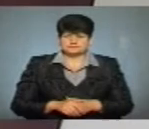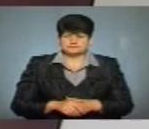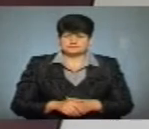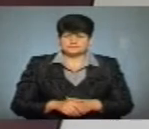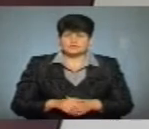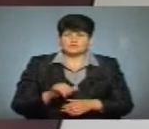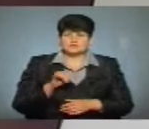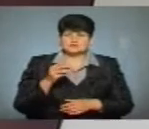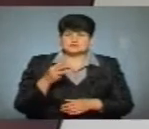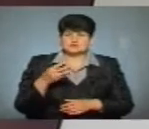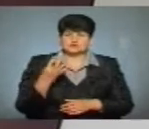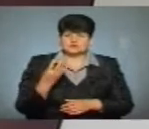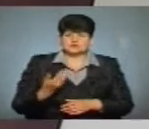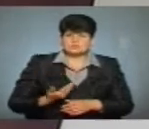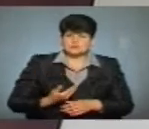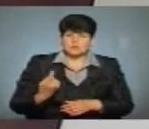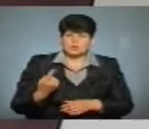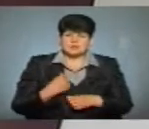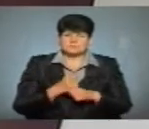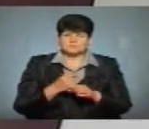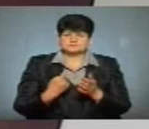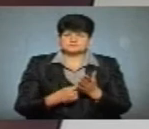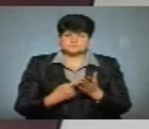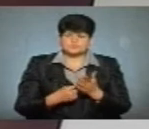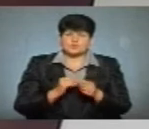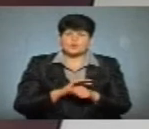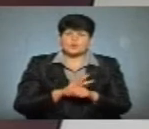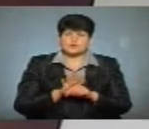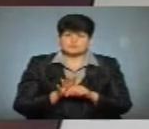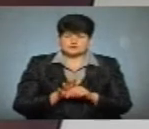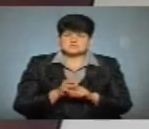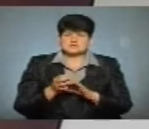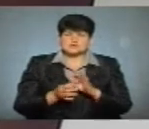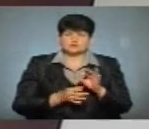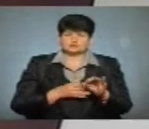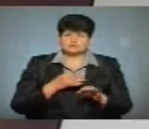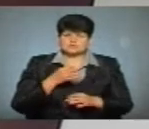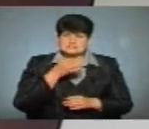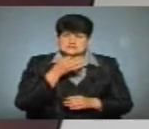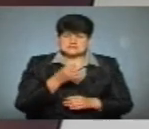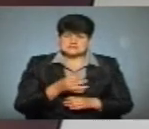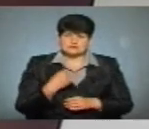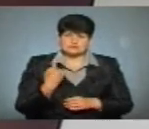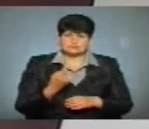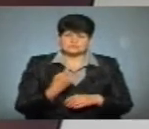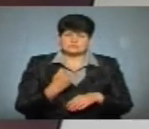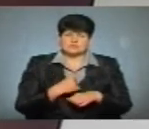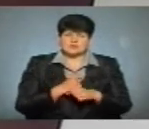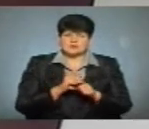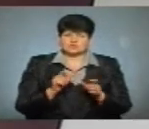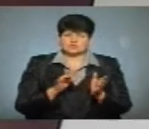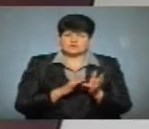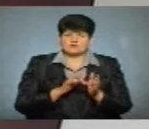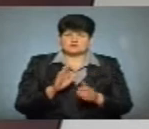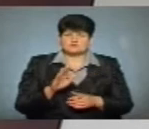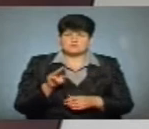У 34 жителів області лабораторно підтвердили коронавірус. За добу, повідомив епідеміолог обласного лабораторного центру Володимир